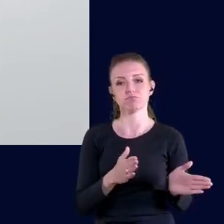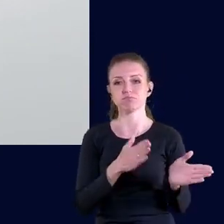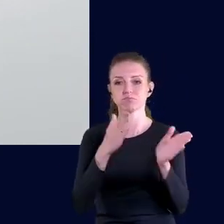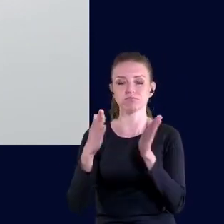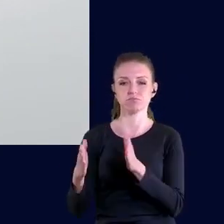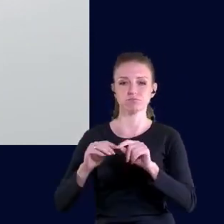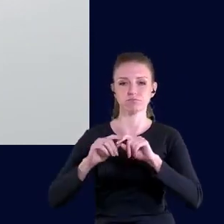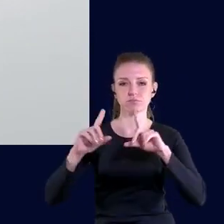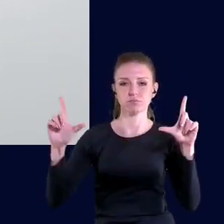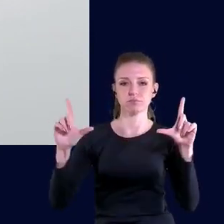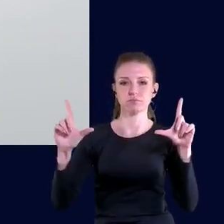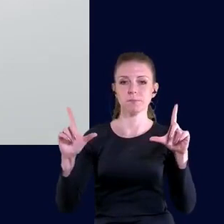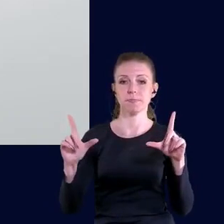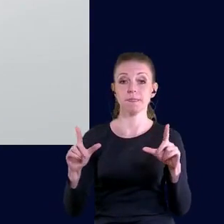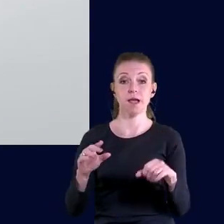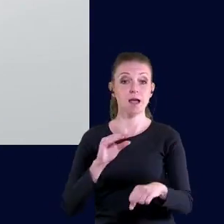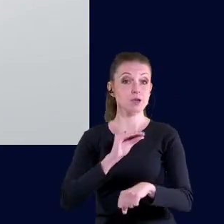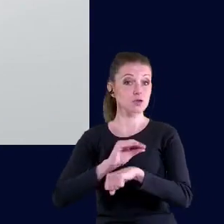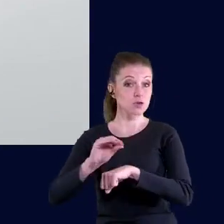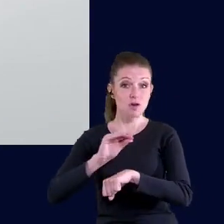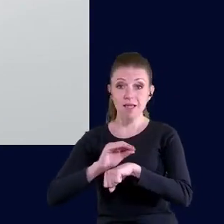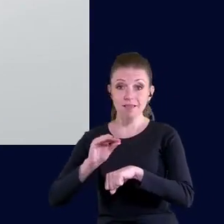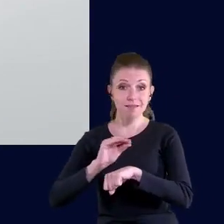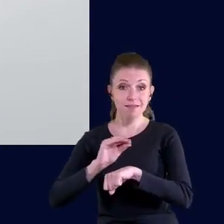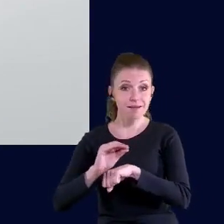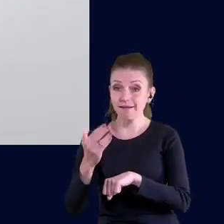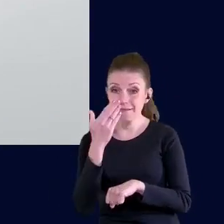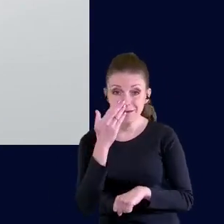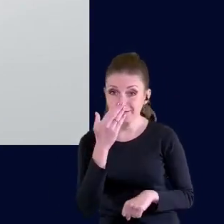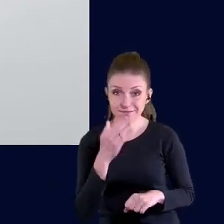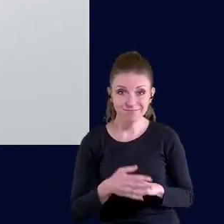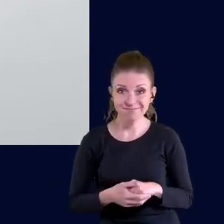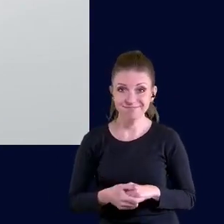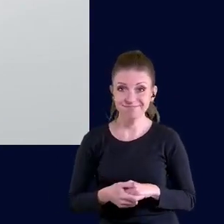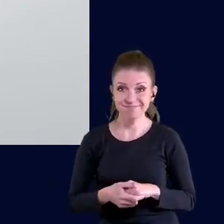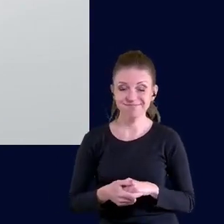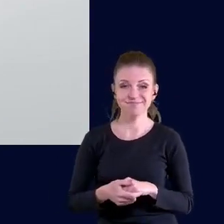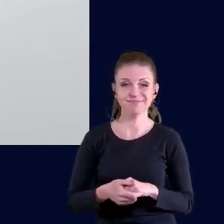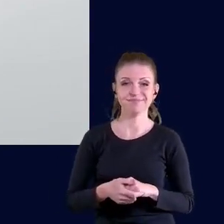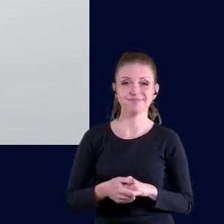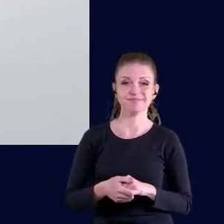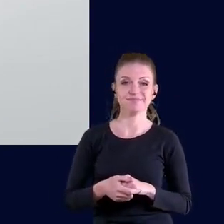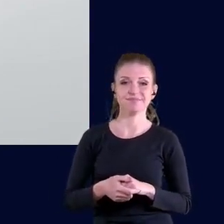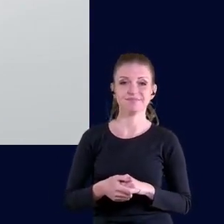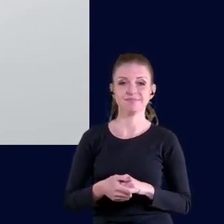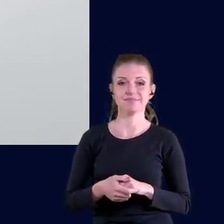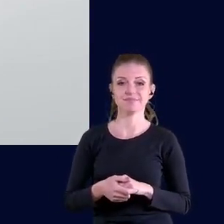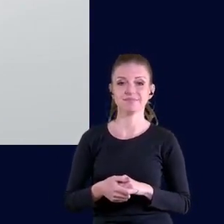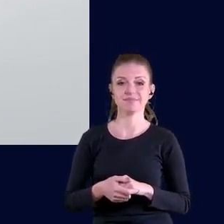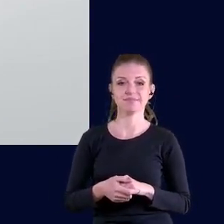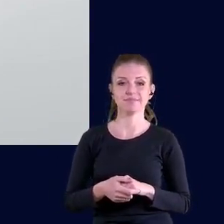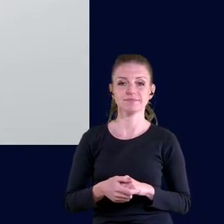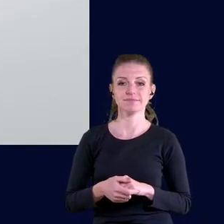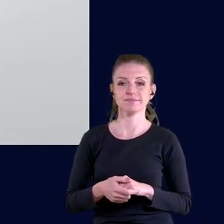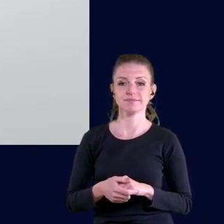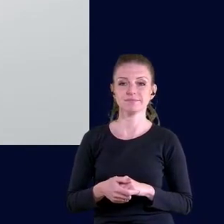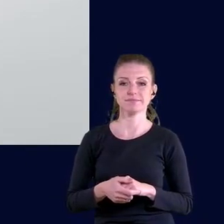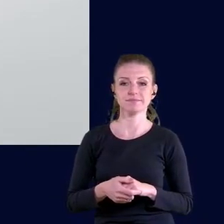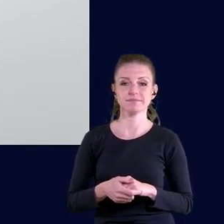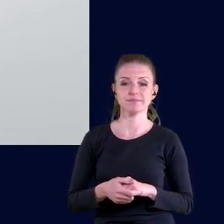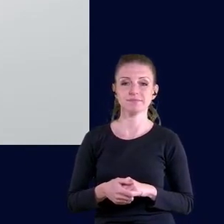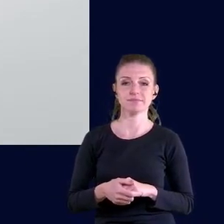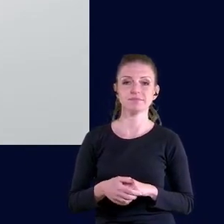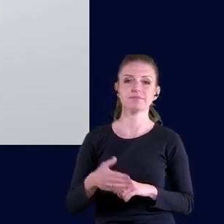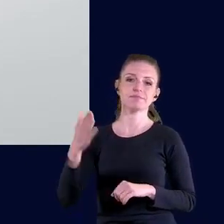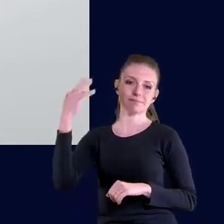Jak wygląda sama kwestia szkolenia tutaj też kwestia która wygląda inaczej niż